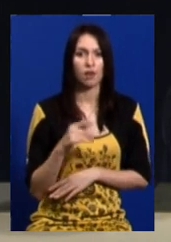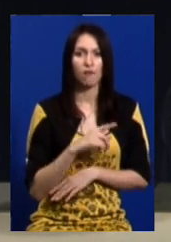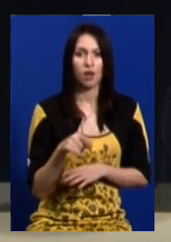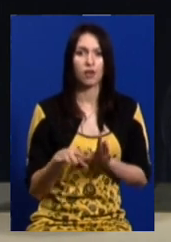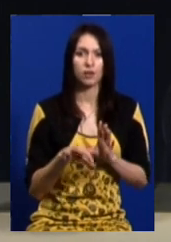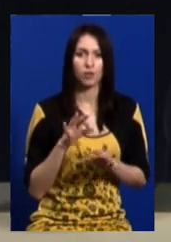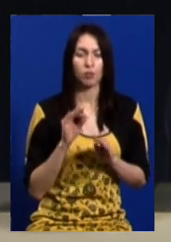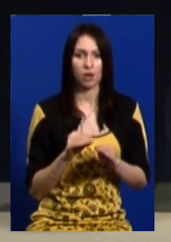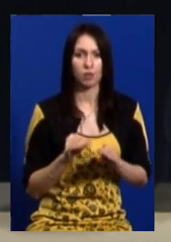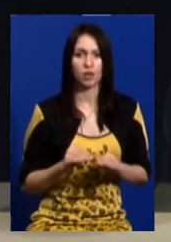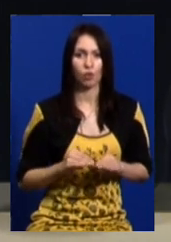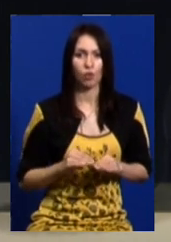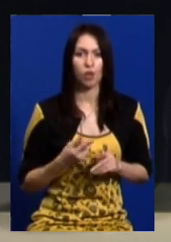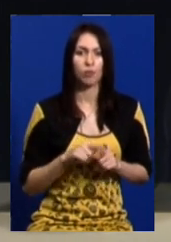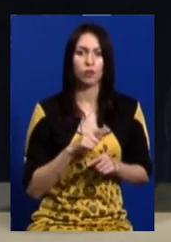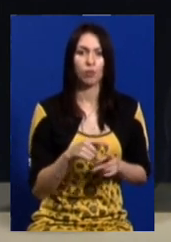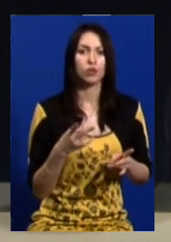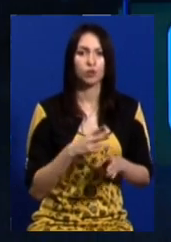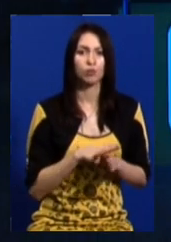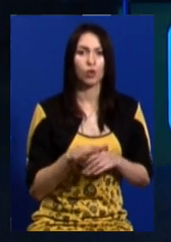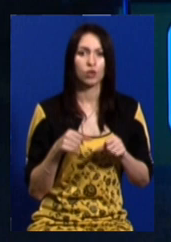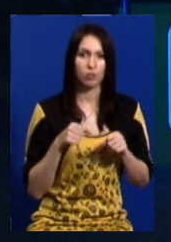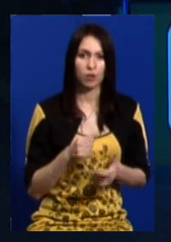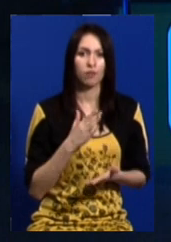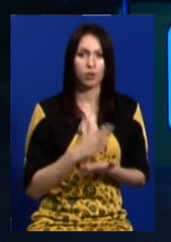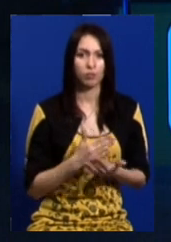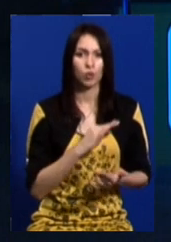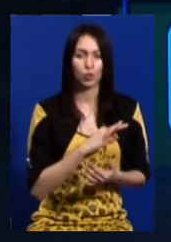обирали протоколом. Тому вони мають повне право юридично зараз